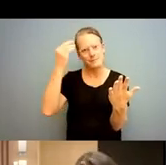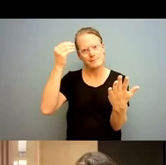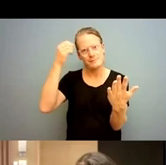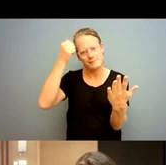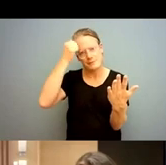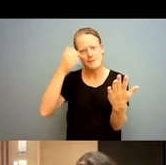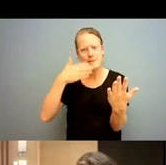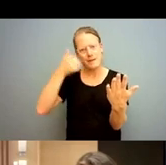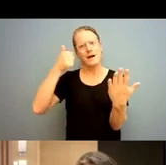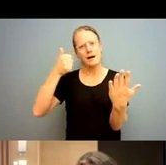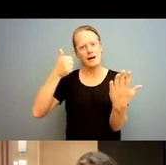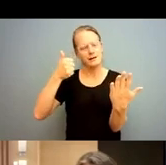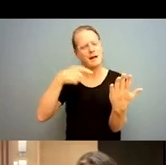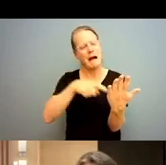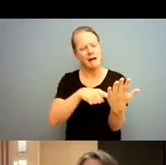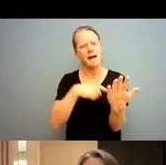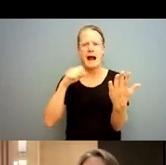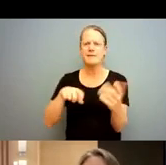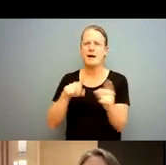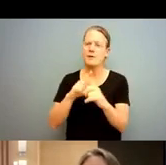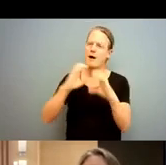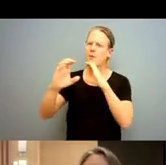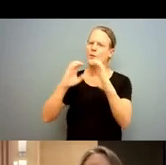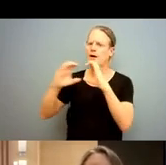mainasi oinosi ja kullan lahkai.